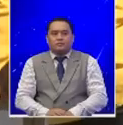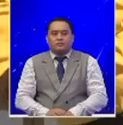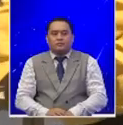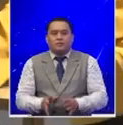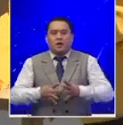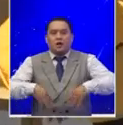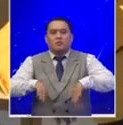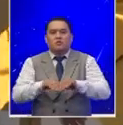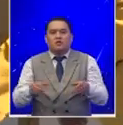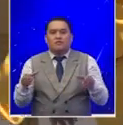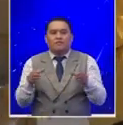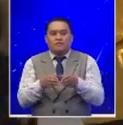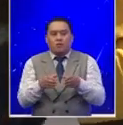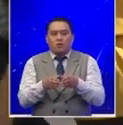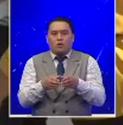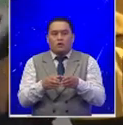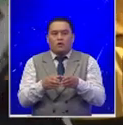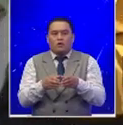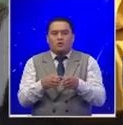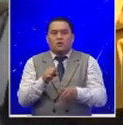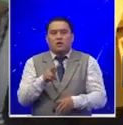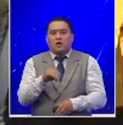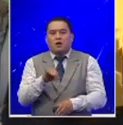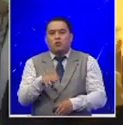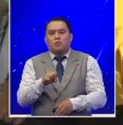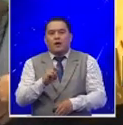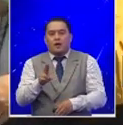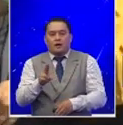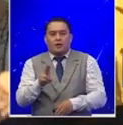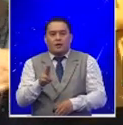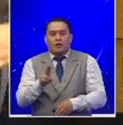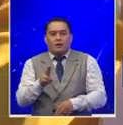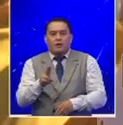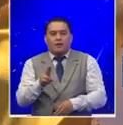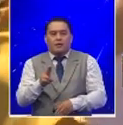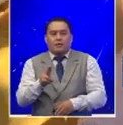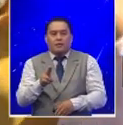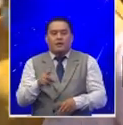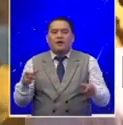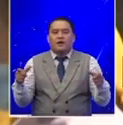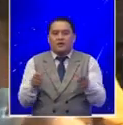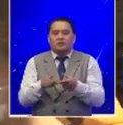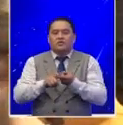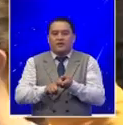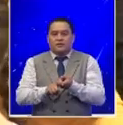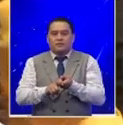Общественный фонд Булата Назарбаева «Саликал-Урпак» в этом году при пандемии коронавируса